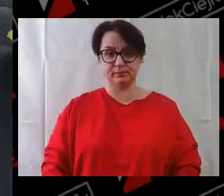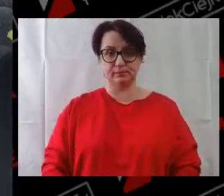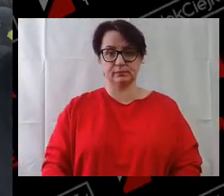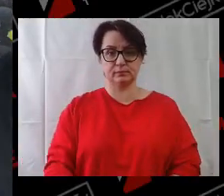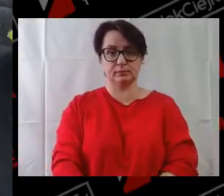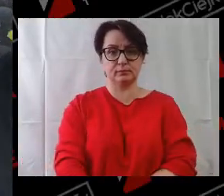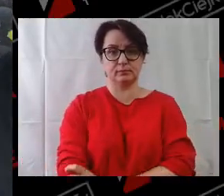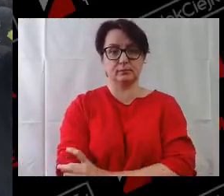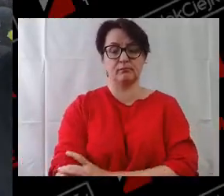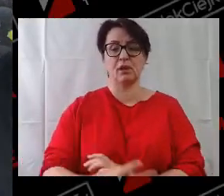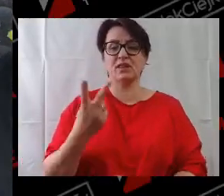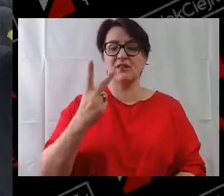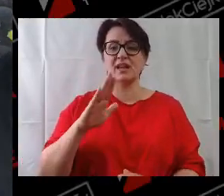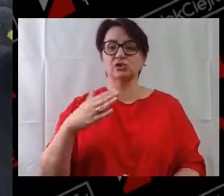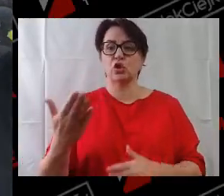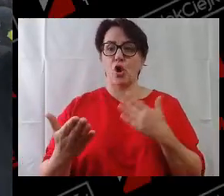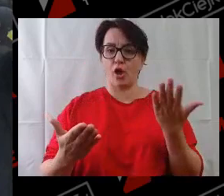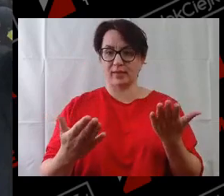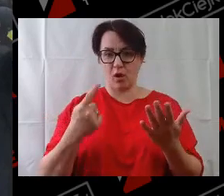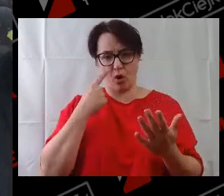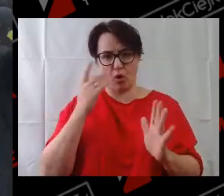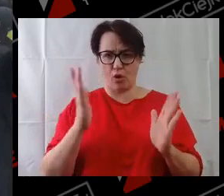strony ul